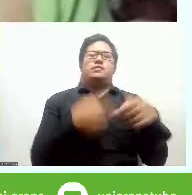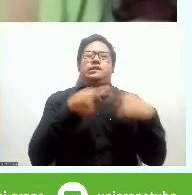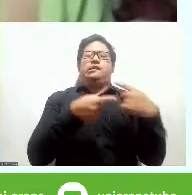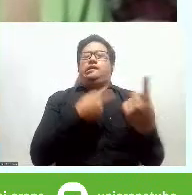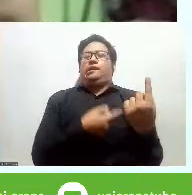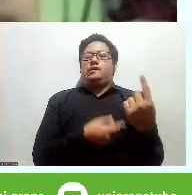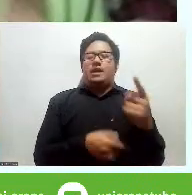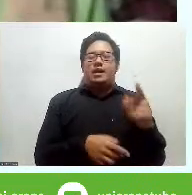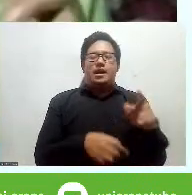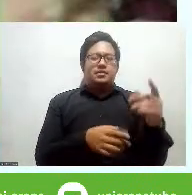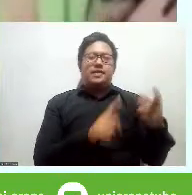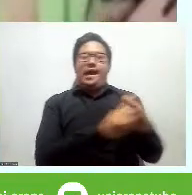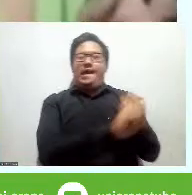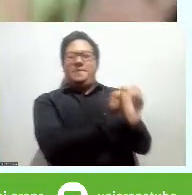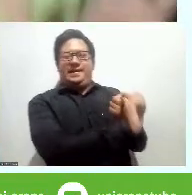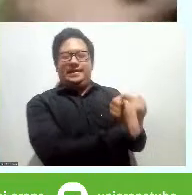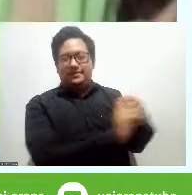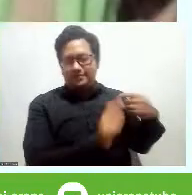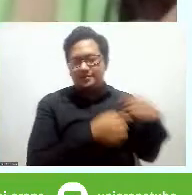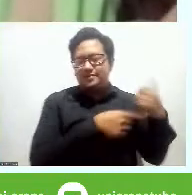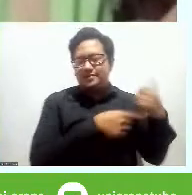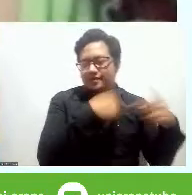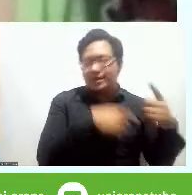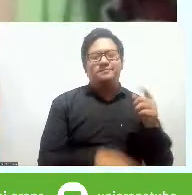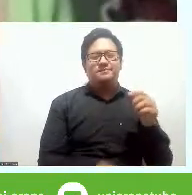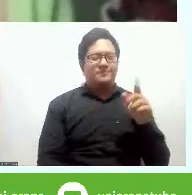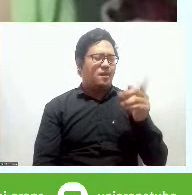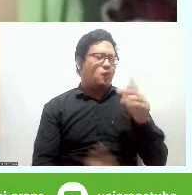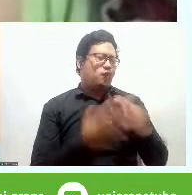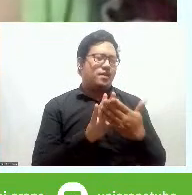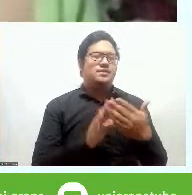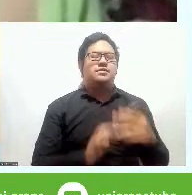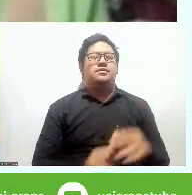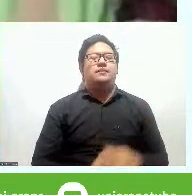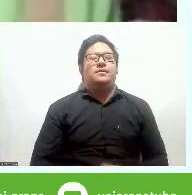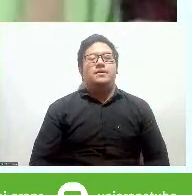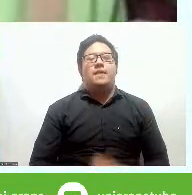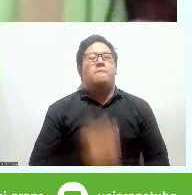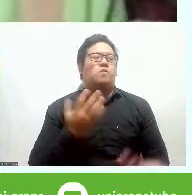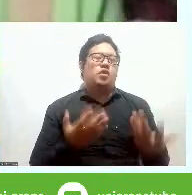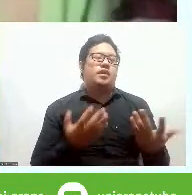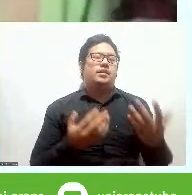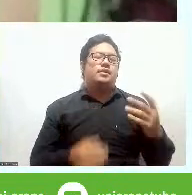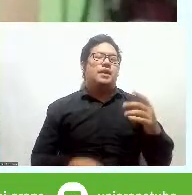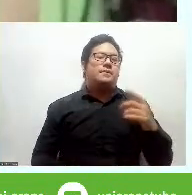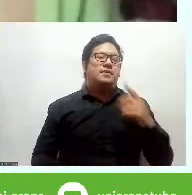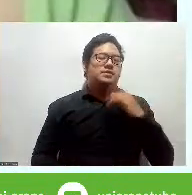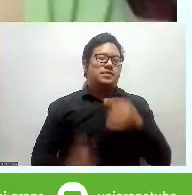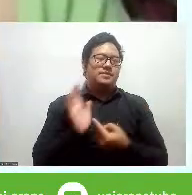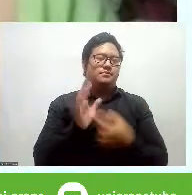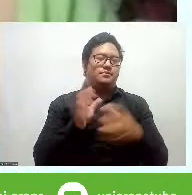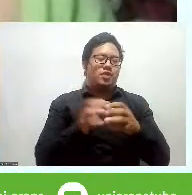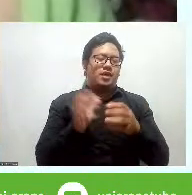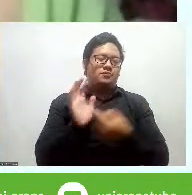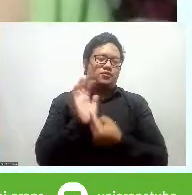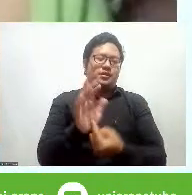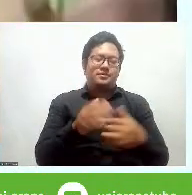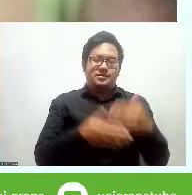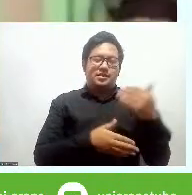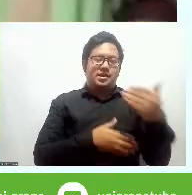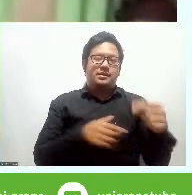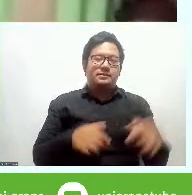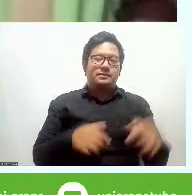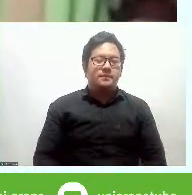kami jadi memang ada komunitas nanti itu saya mungkin sambil menunjukkan produknya selain Sisi ini baik-baik